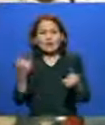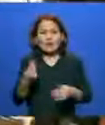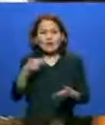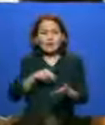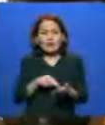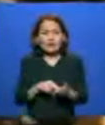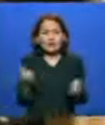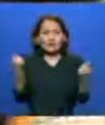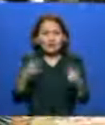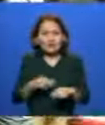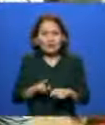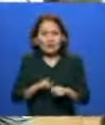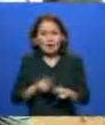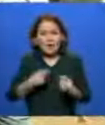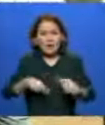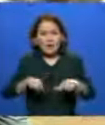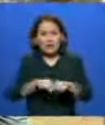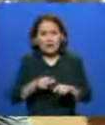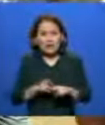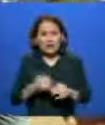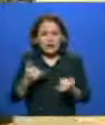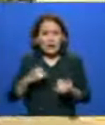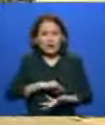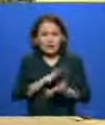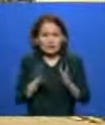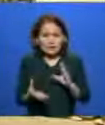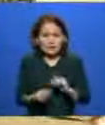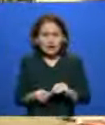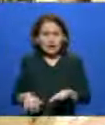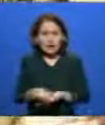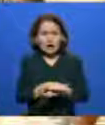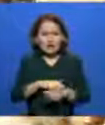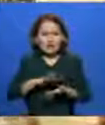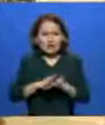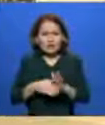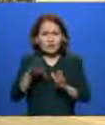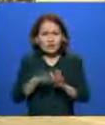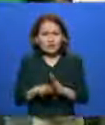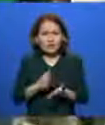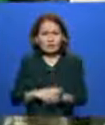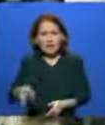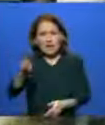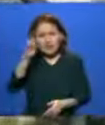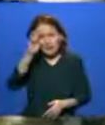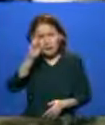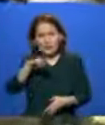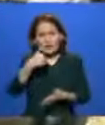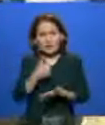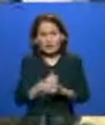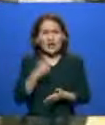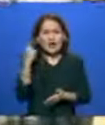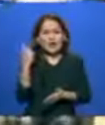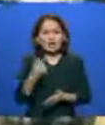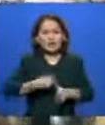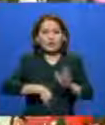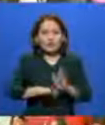жақында халықаралық Moody's агенттігі елдің рейтингін дефолт алдындағы деңгейге дейін түсіріп тастады. Ел президенті жуырда ғана экономикалық ахуалды